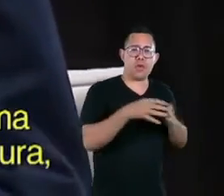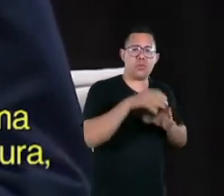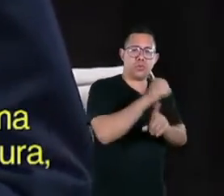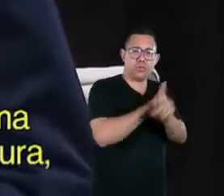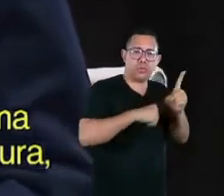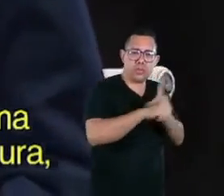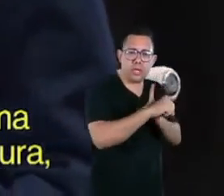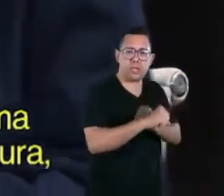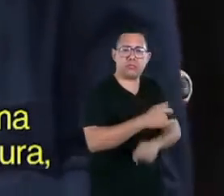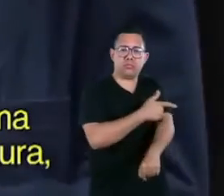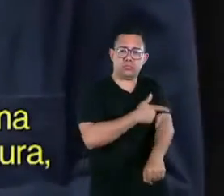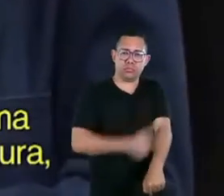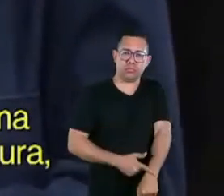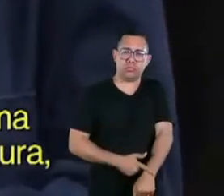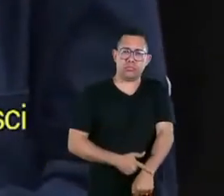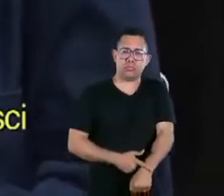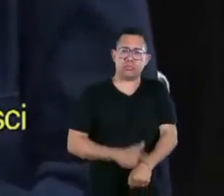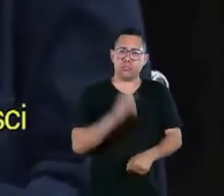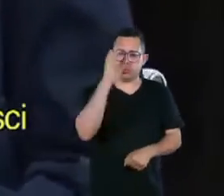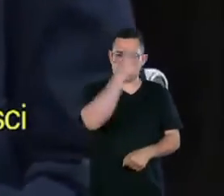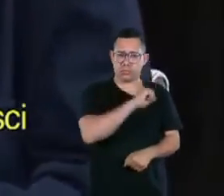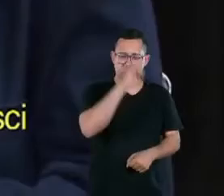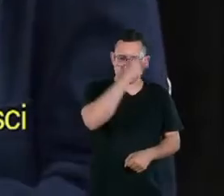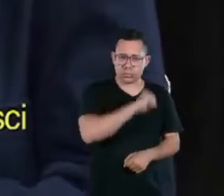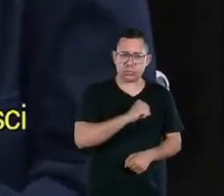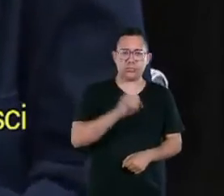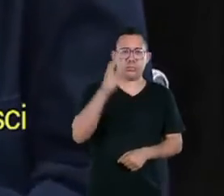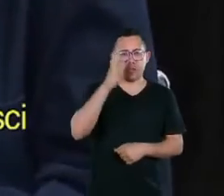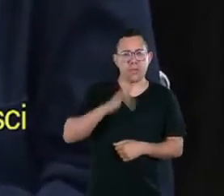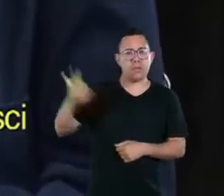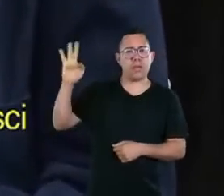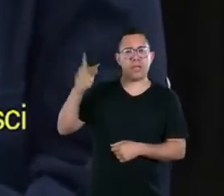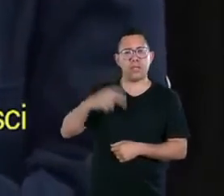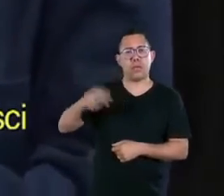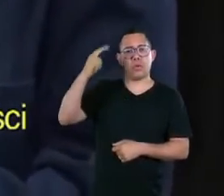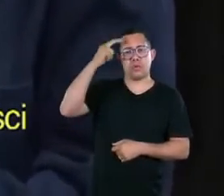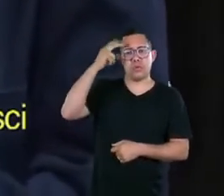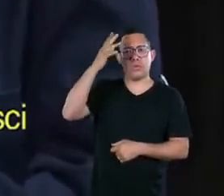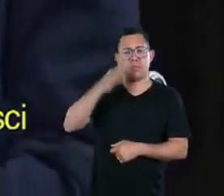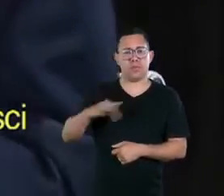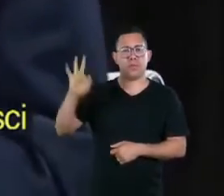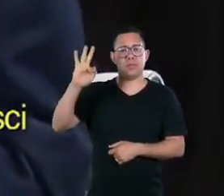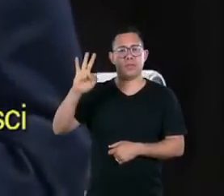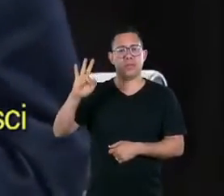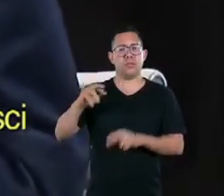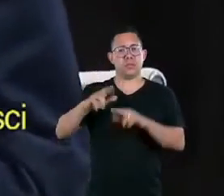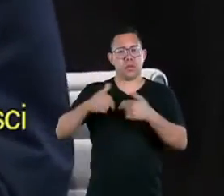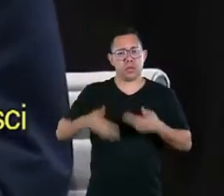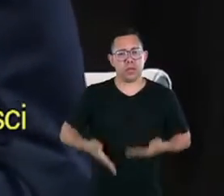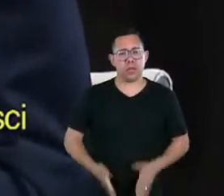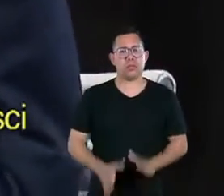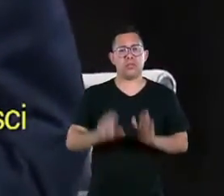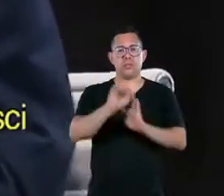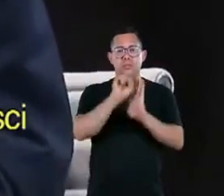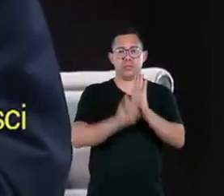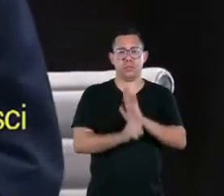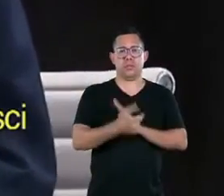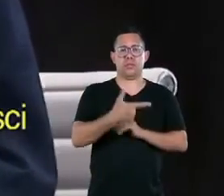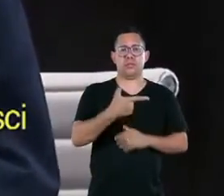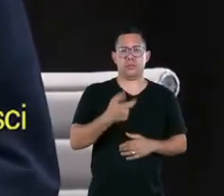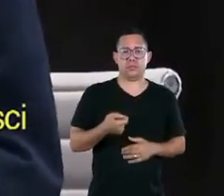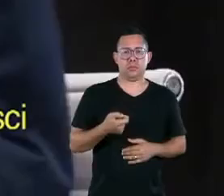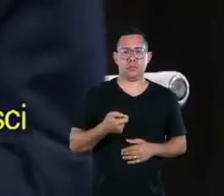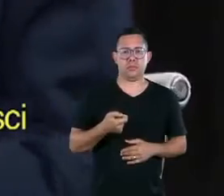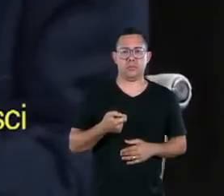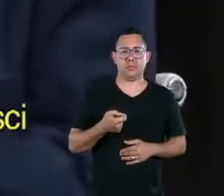été éduqué dans une culture donnée, en France, la culture est française, que je suis dans un temps donné, là c'est la fin